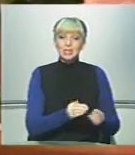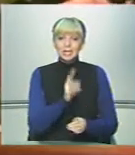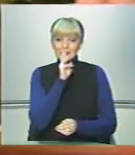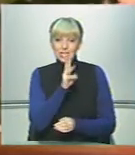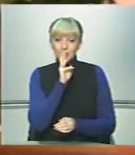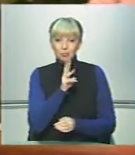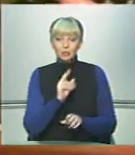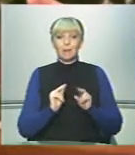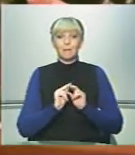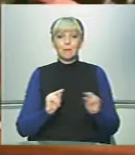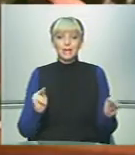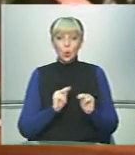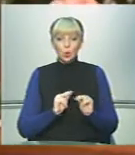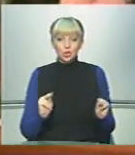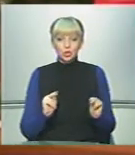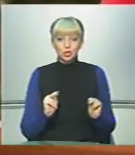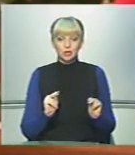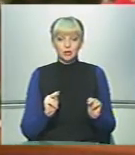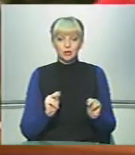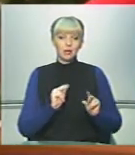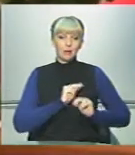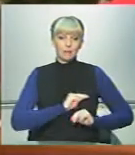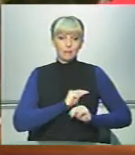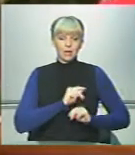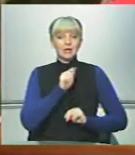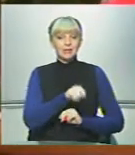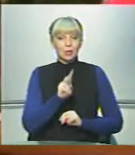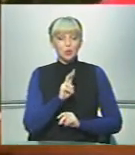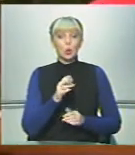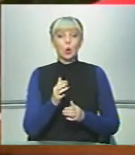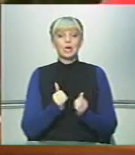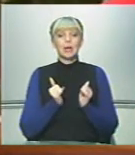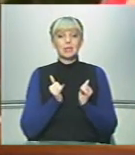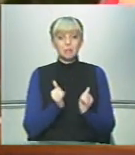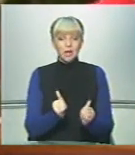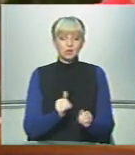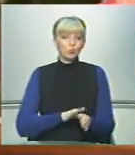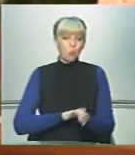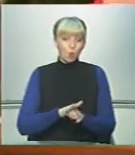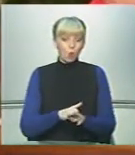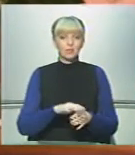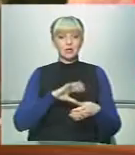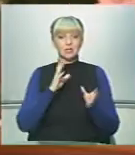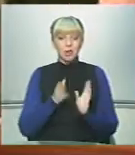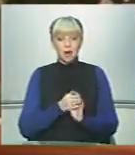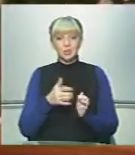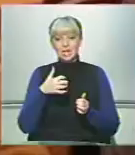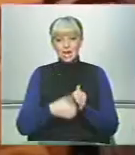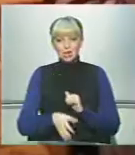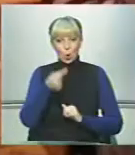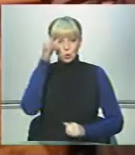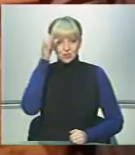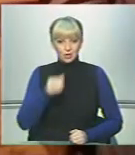зарплати педагогічних працівників, тих, хто забезпечує повну загальну середню